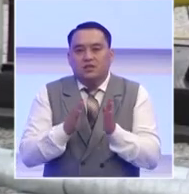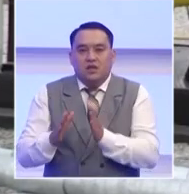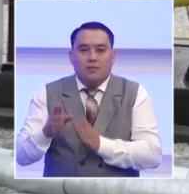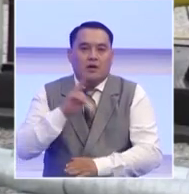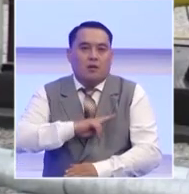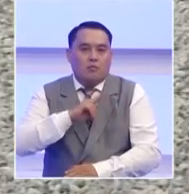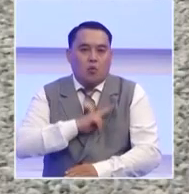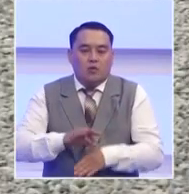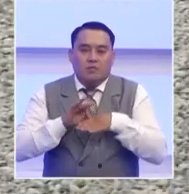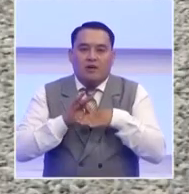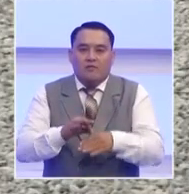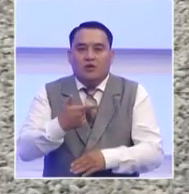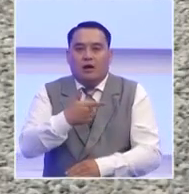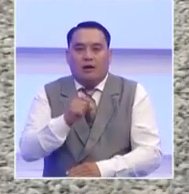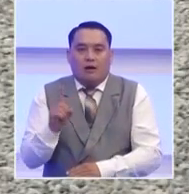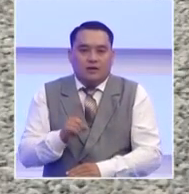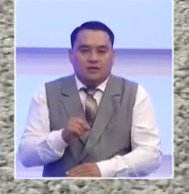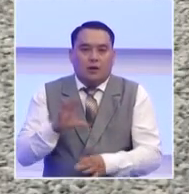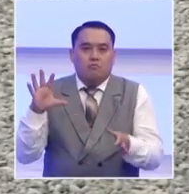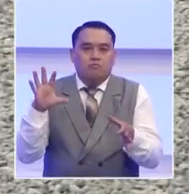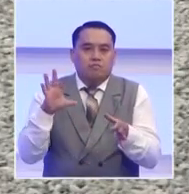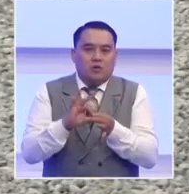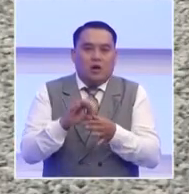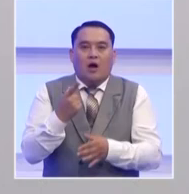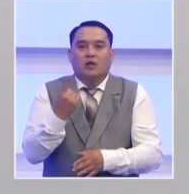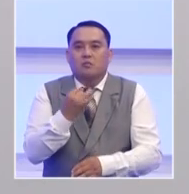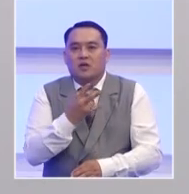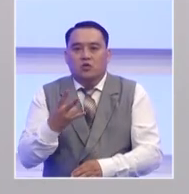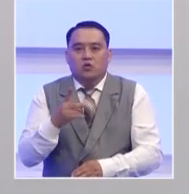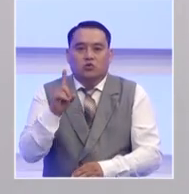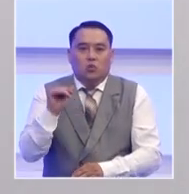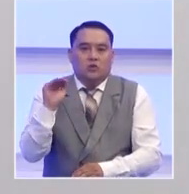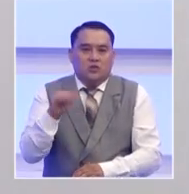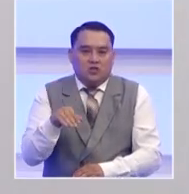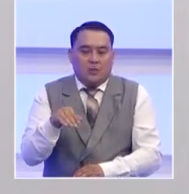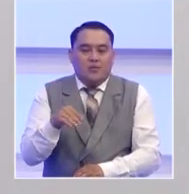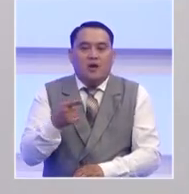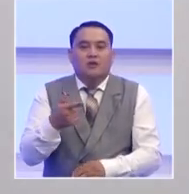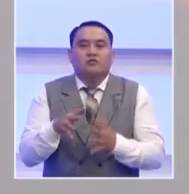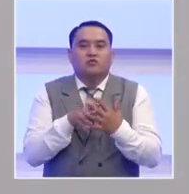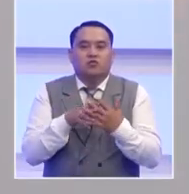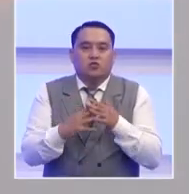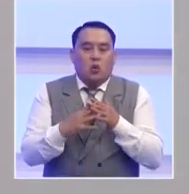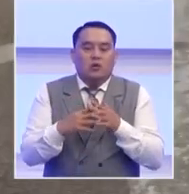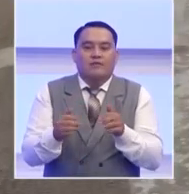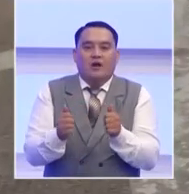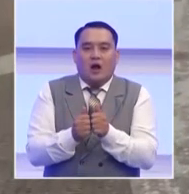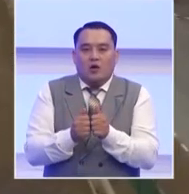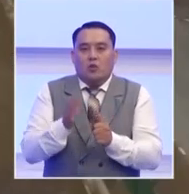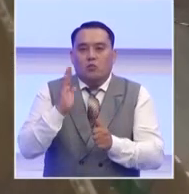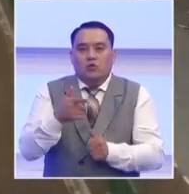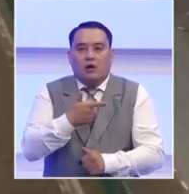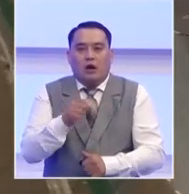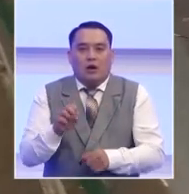по газификации. К подаче природного газа подключены порядка 1 миллиона 100 тысяч абонентов в 144 населенных пунктах. Недалек тот день, когда